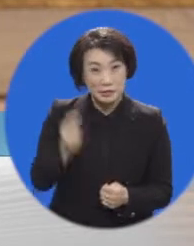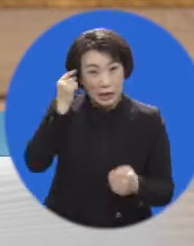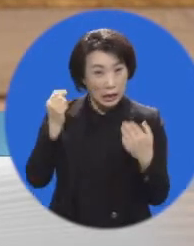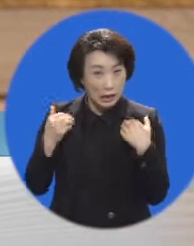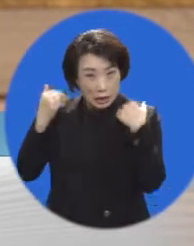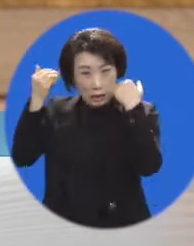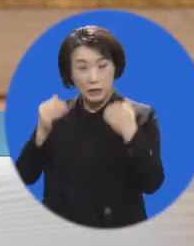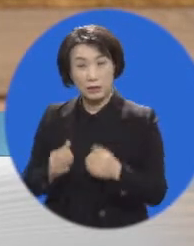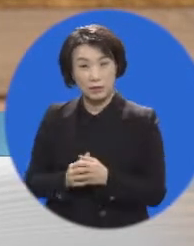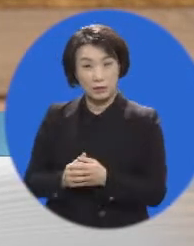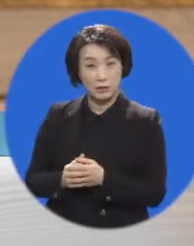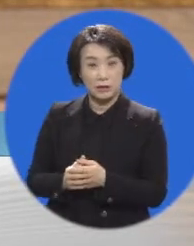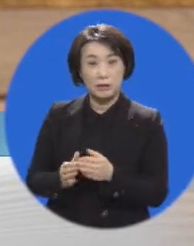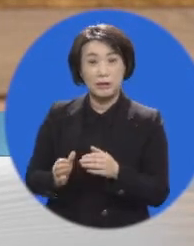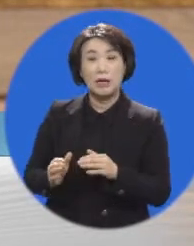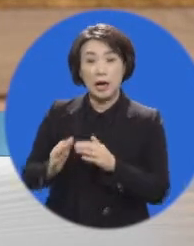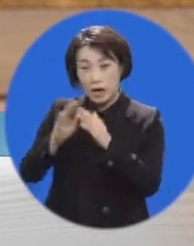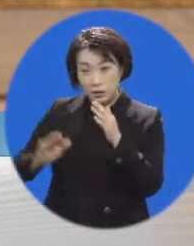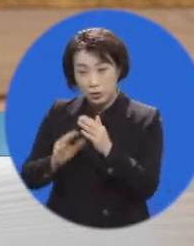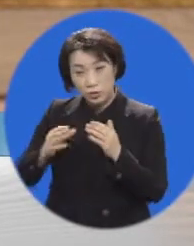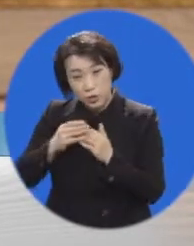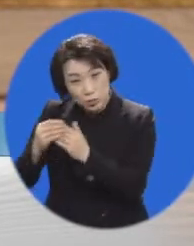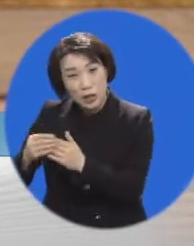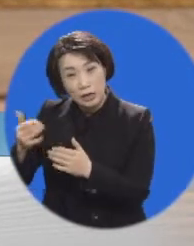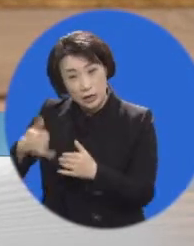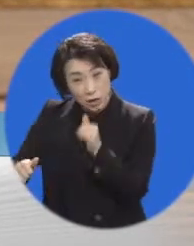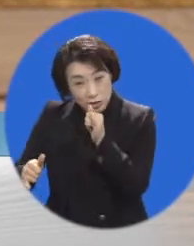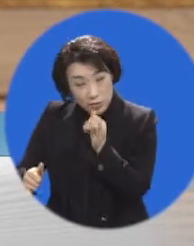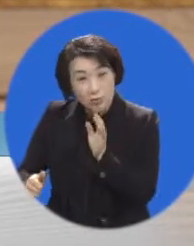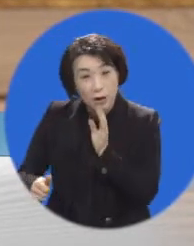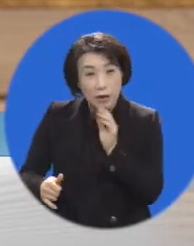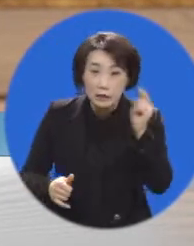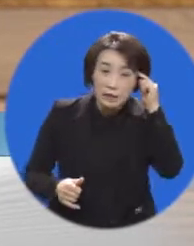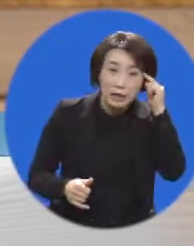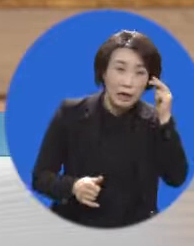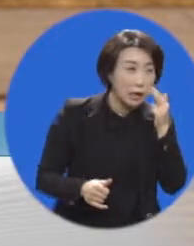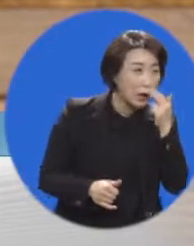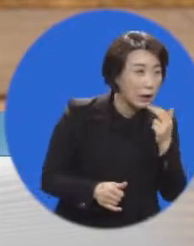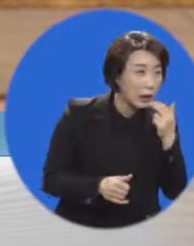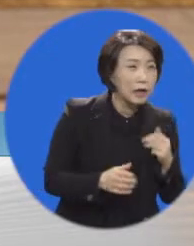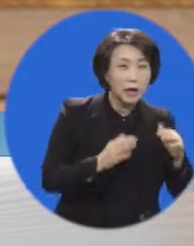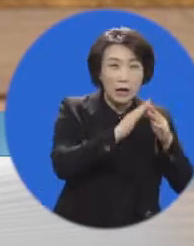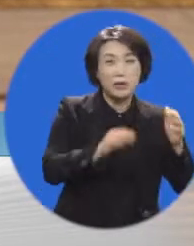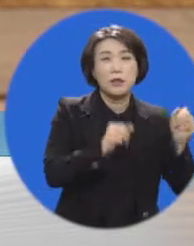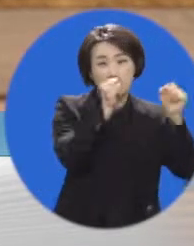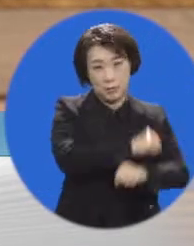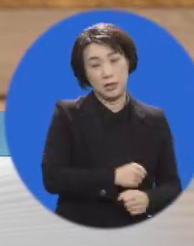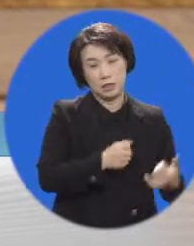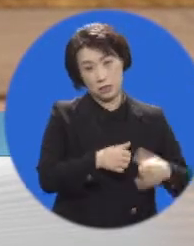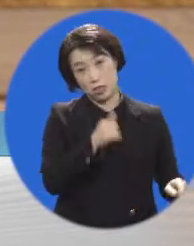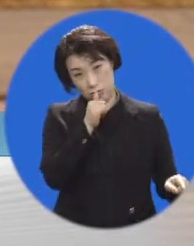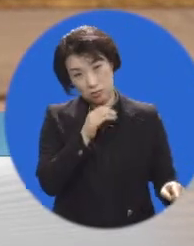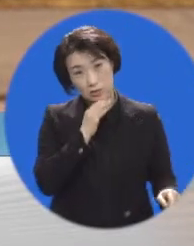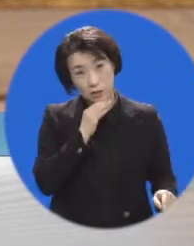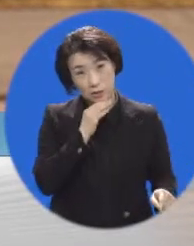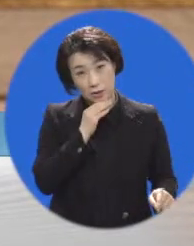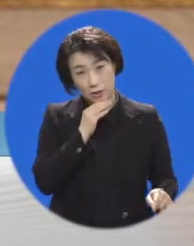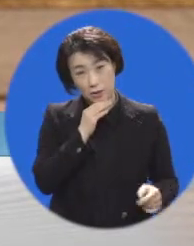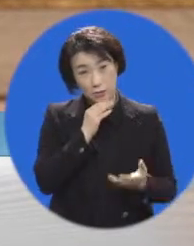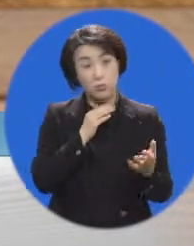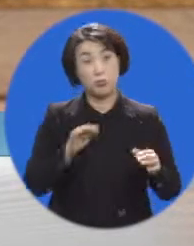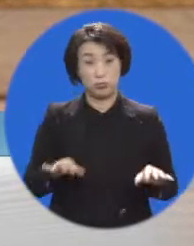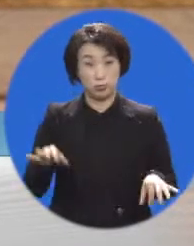철들어서 살림을 끌어가는 자식이 있고 철없어서 살림을 망치는 자식이 있습니다.